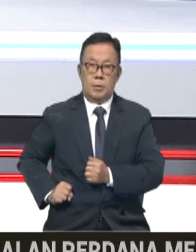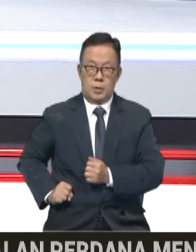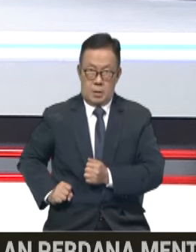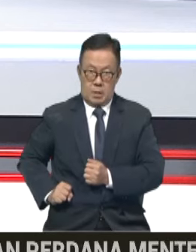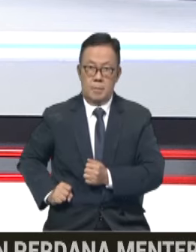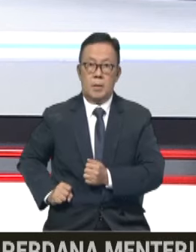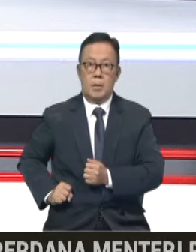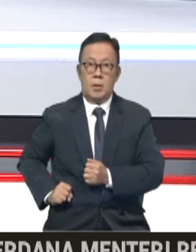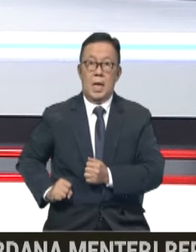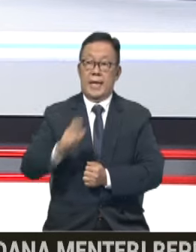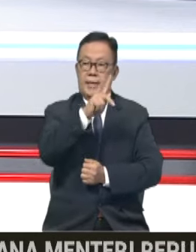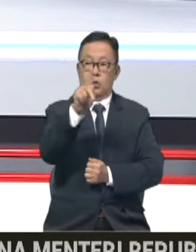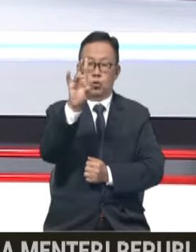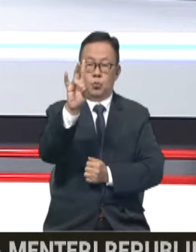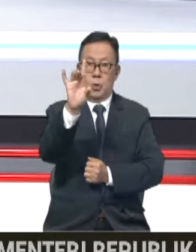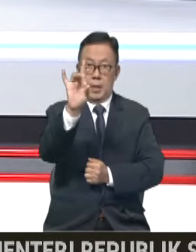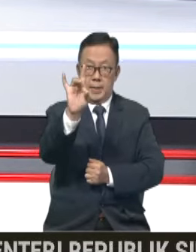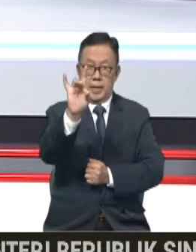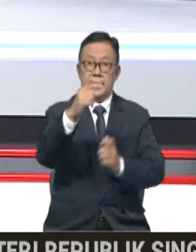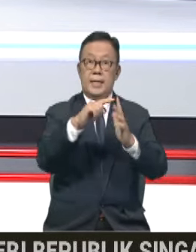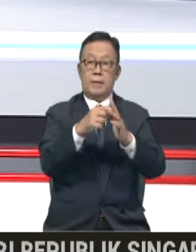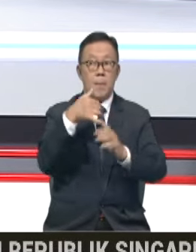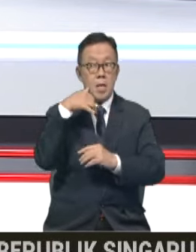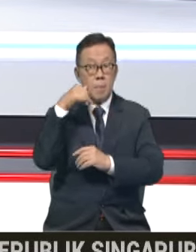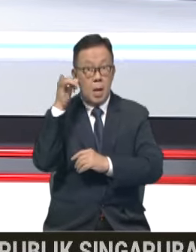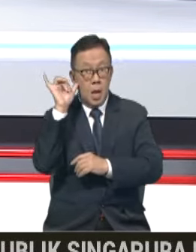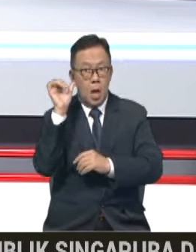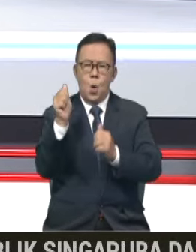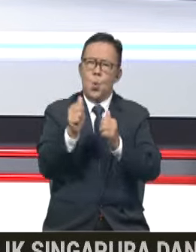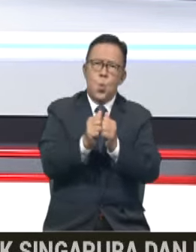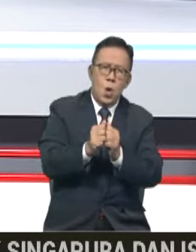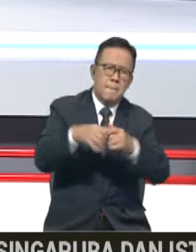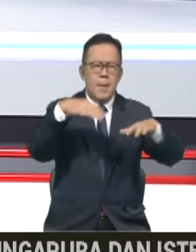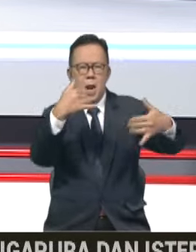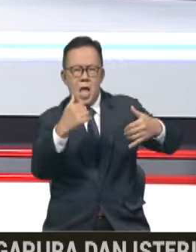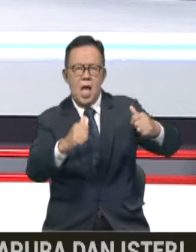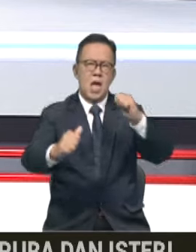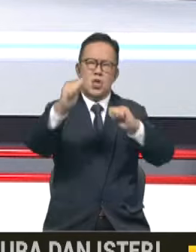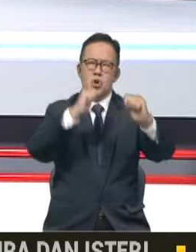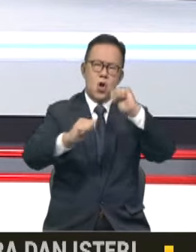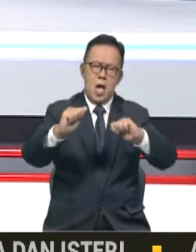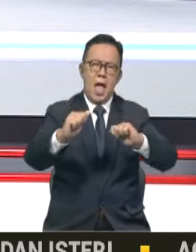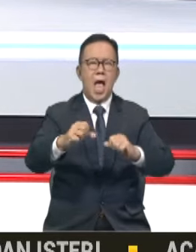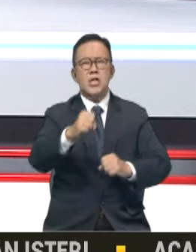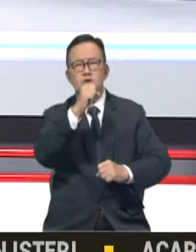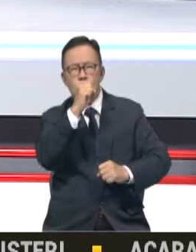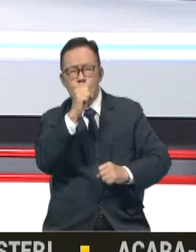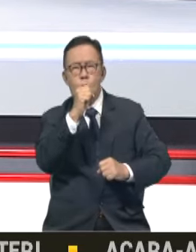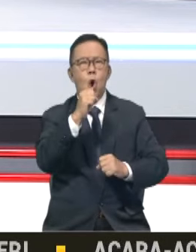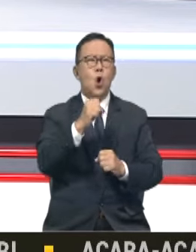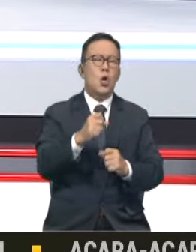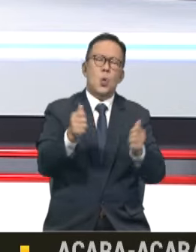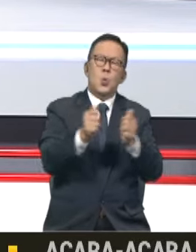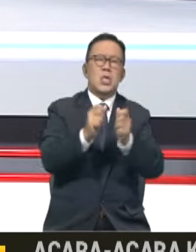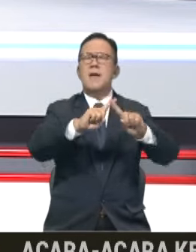Brunei Darussalam ke-78 bermula semalam, pentas-pentas perayaan di seluruh negara diserikan dengan